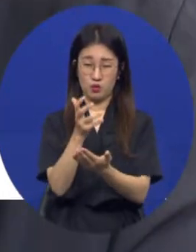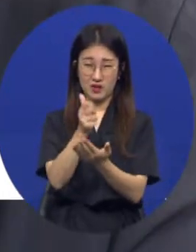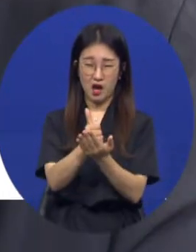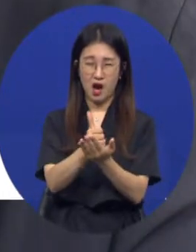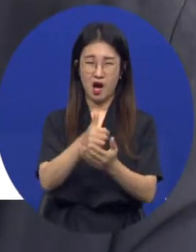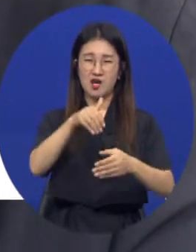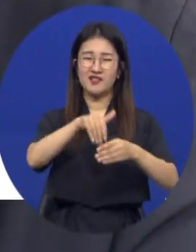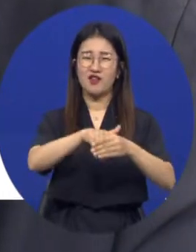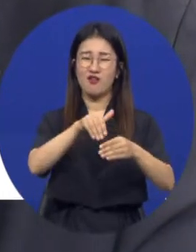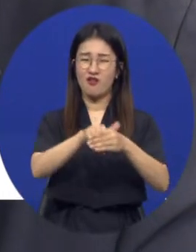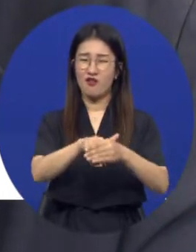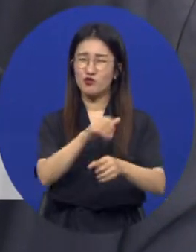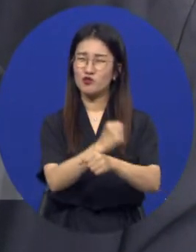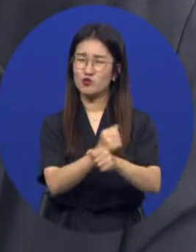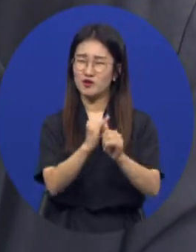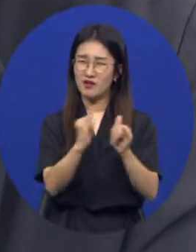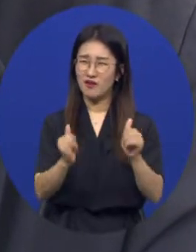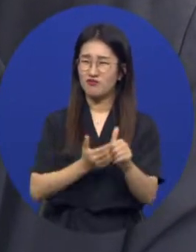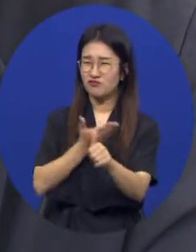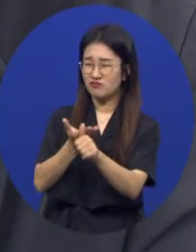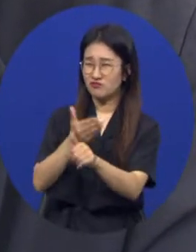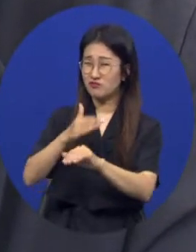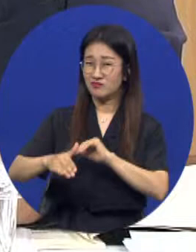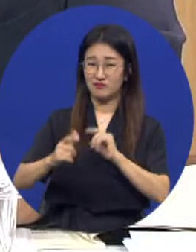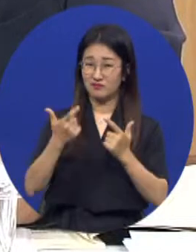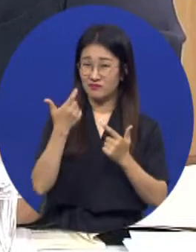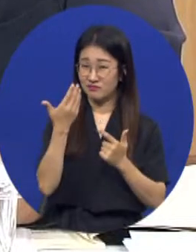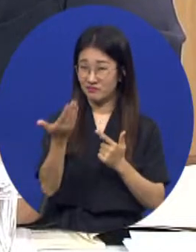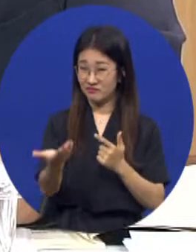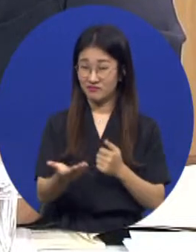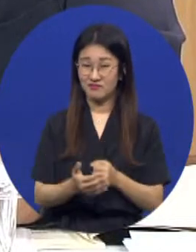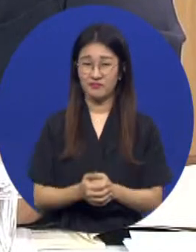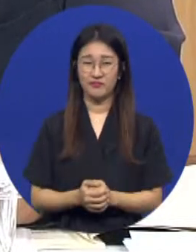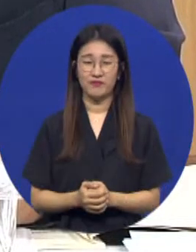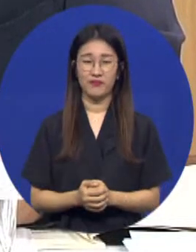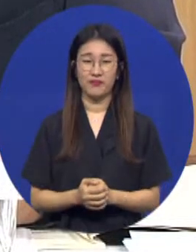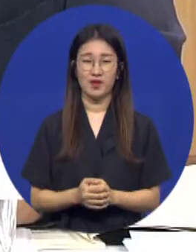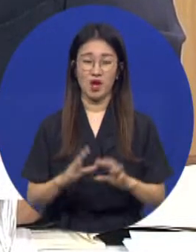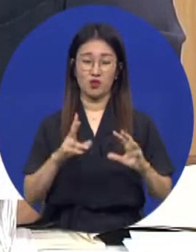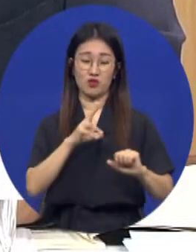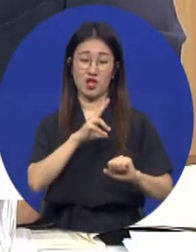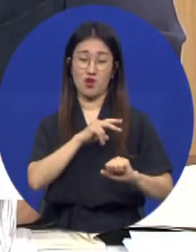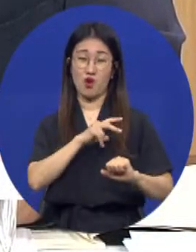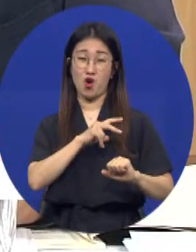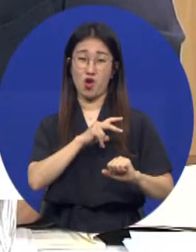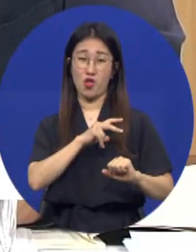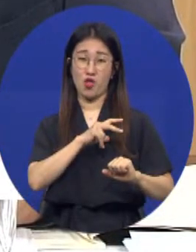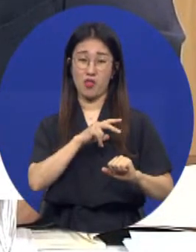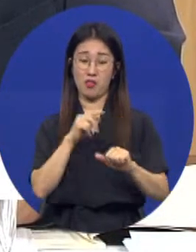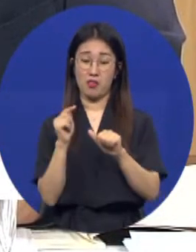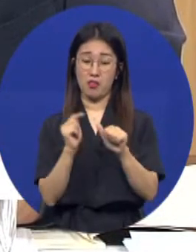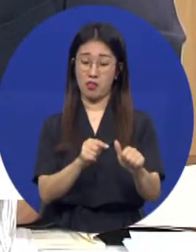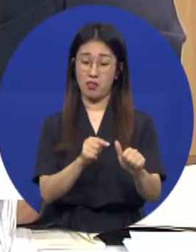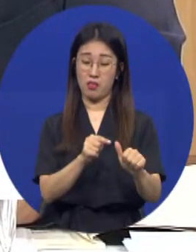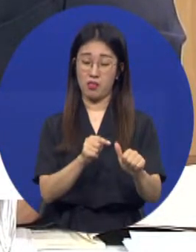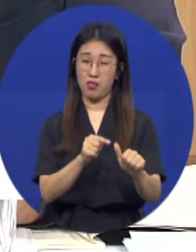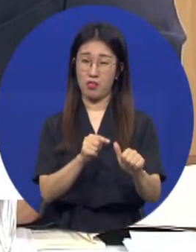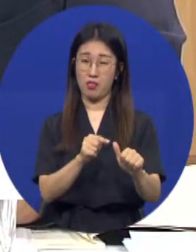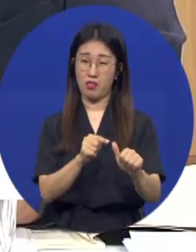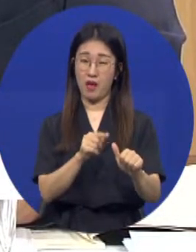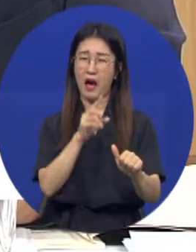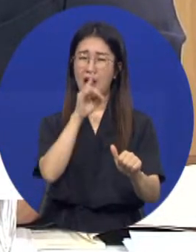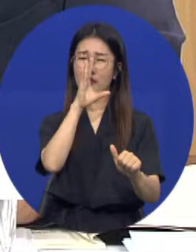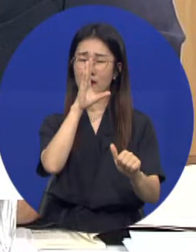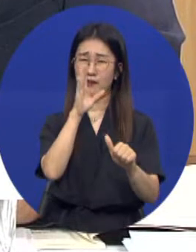선거공신 보훈 인사가 아니냐며 공세에 나섰습니다. 국회의원 보궐선거의 전략공천으로 인한 그 어떤 보상